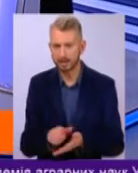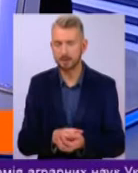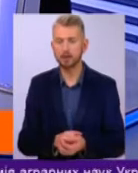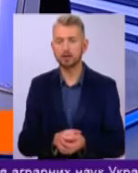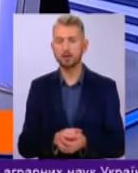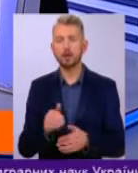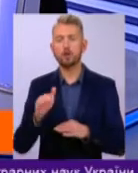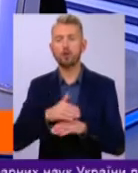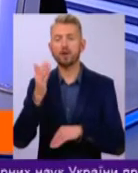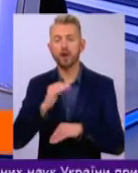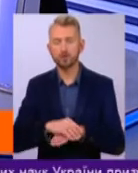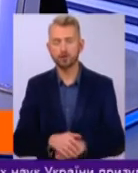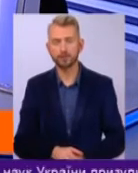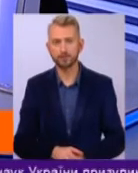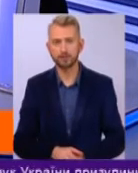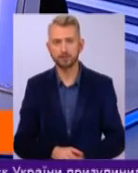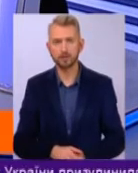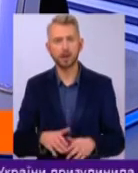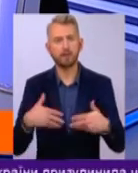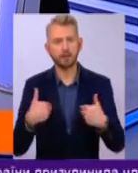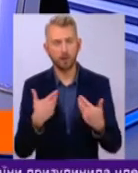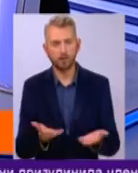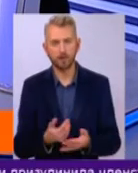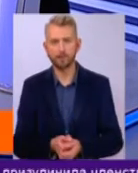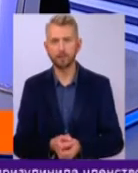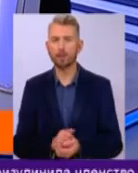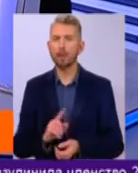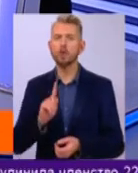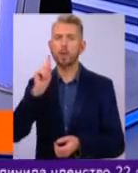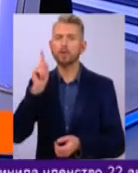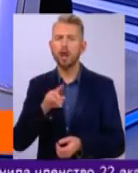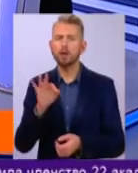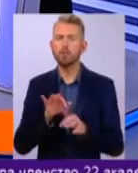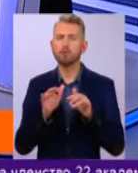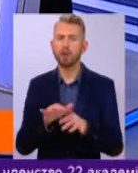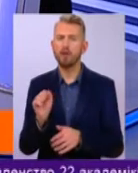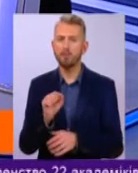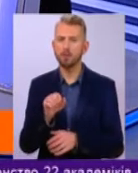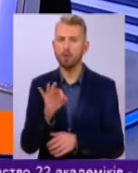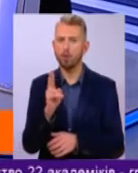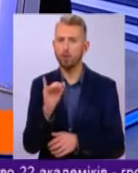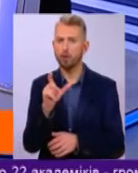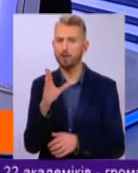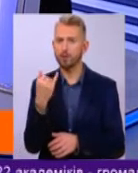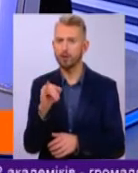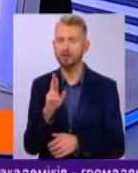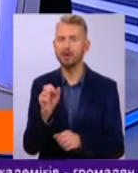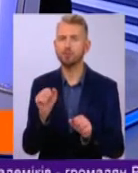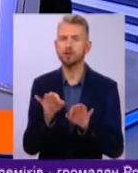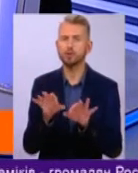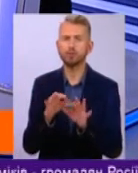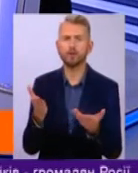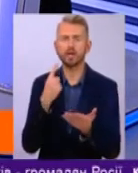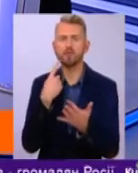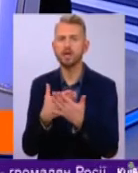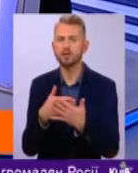Алло, добрий вечір. Вітаю. Що знаєте по справі Аміни Окуєвої, як можете прокоментувати, які версії